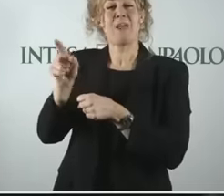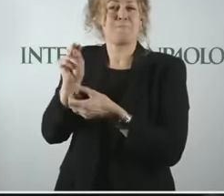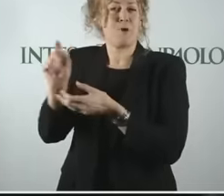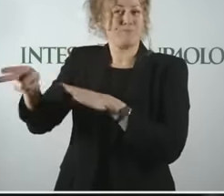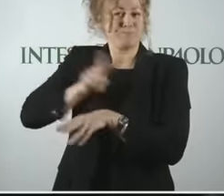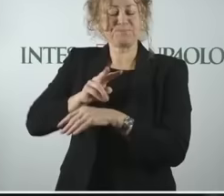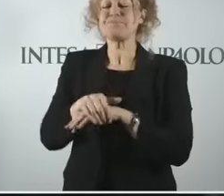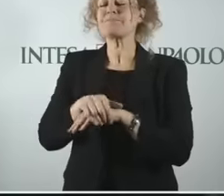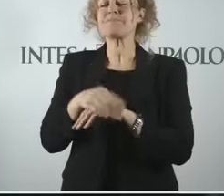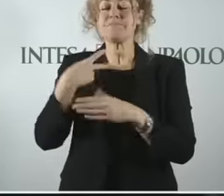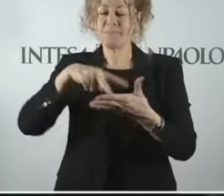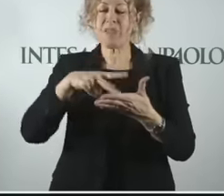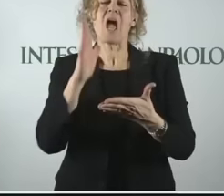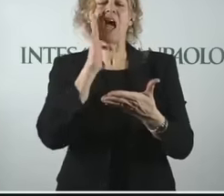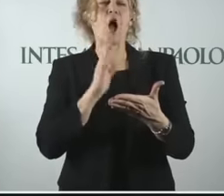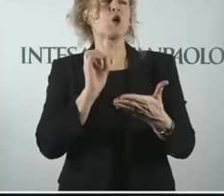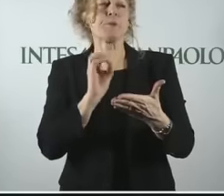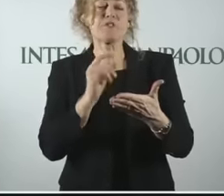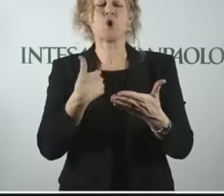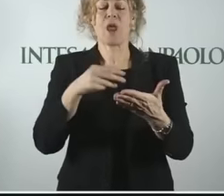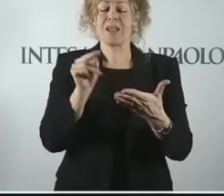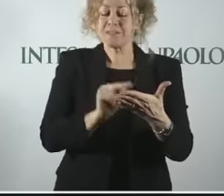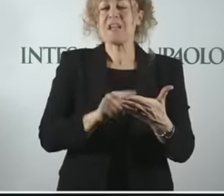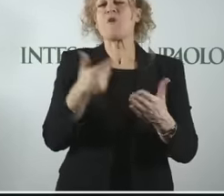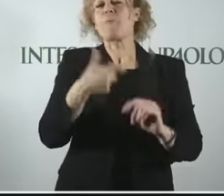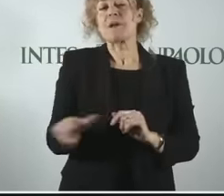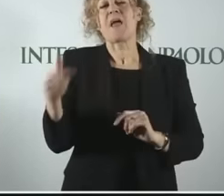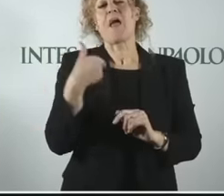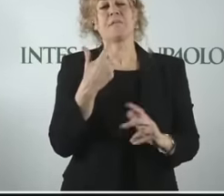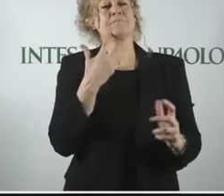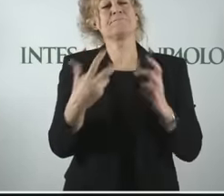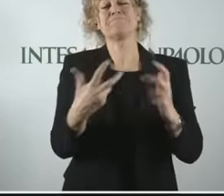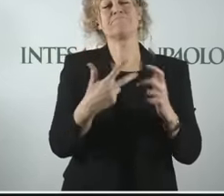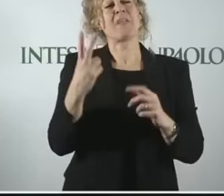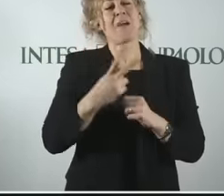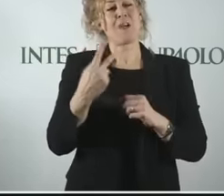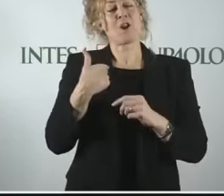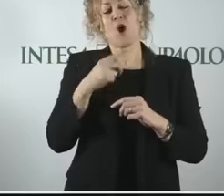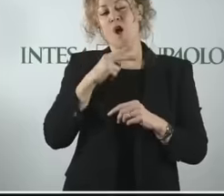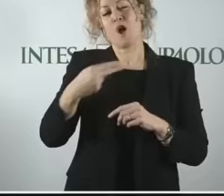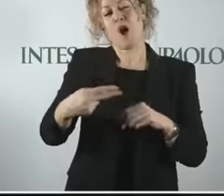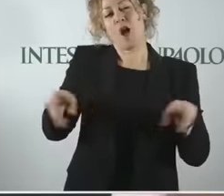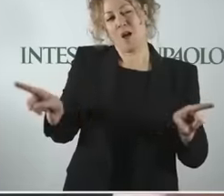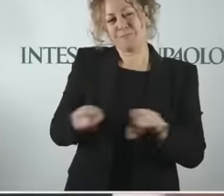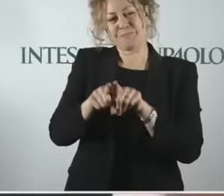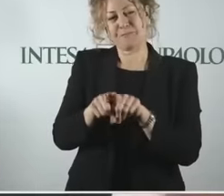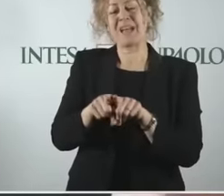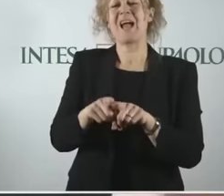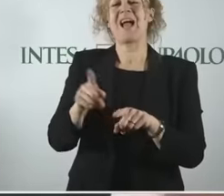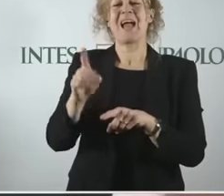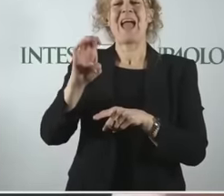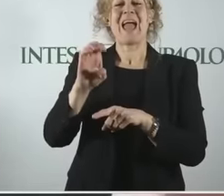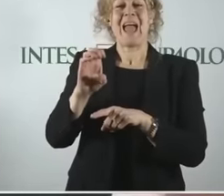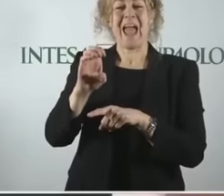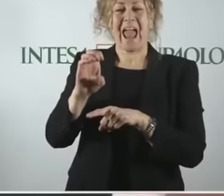leggo caro professore le scrivo Perché affascinata dalla mia omonima da quitan Eleonora da